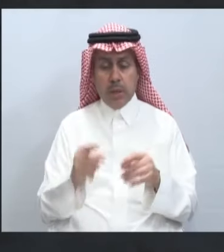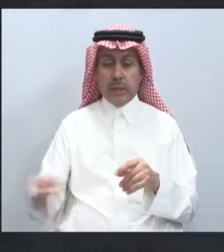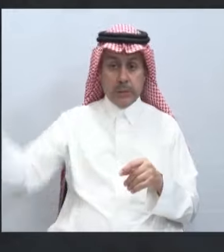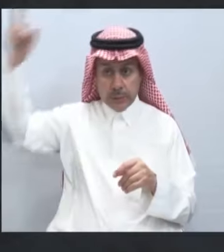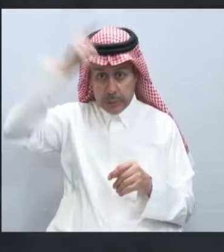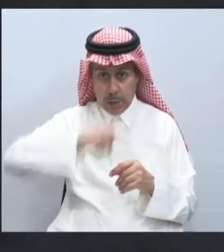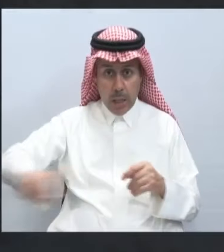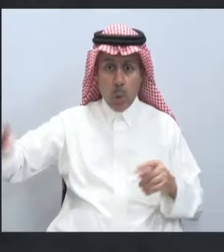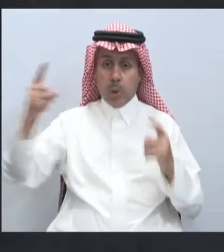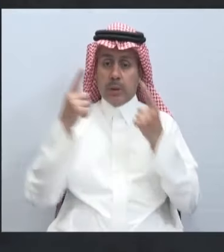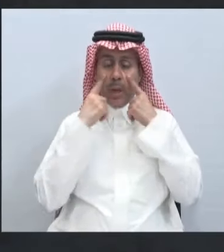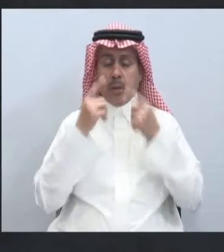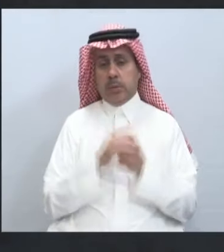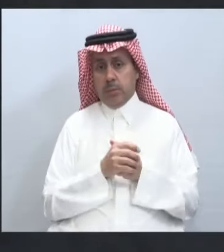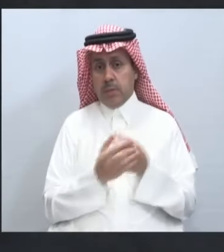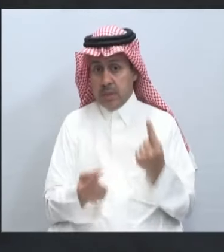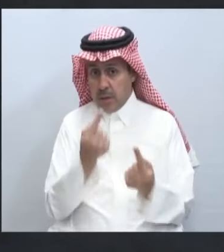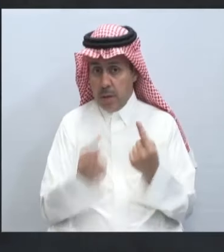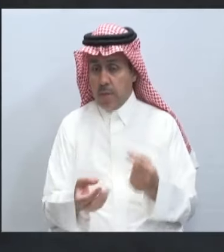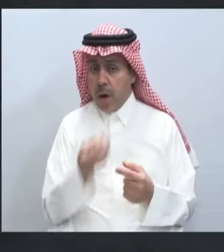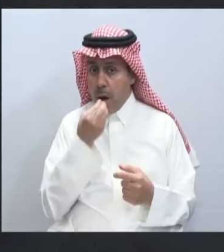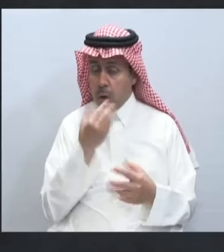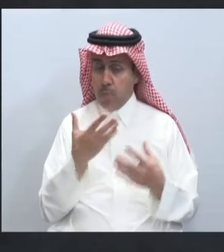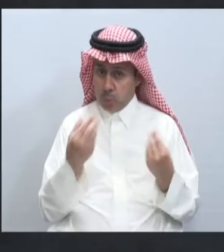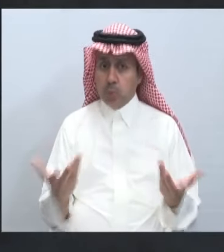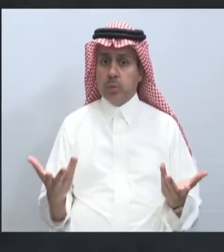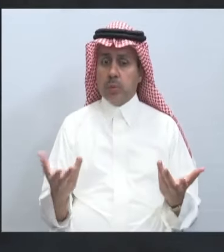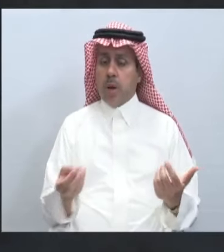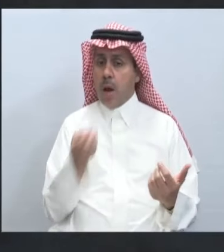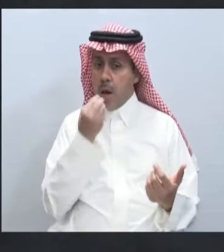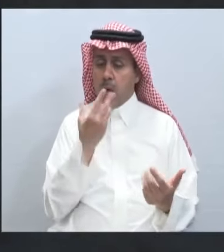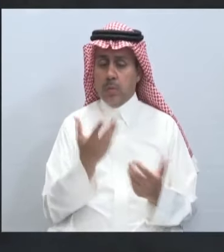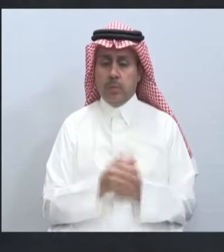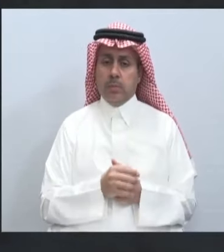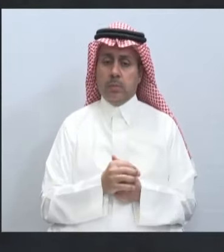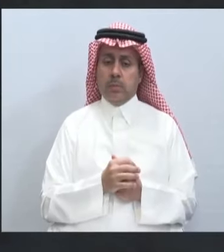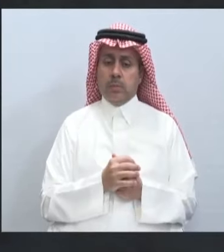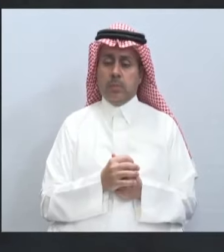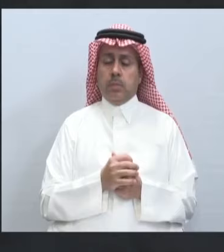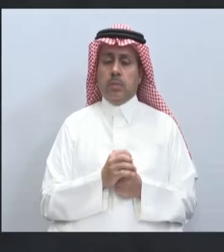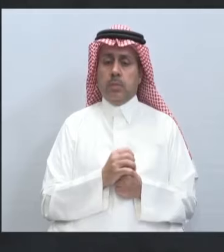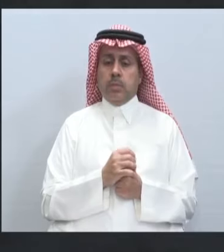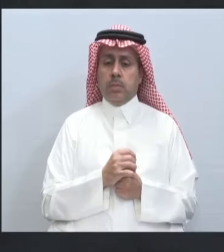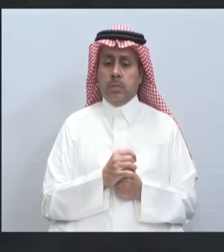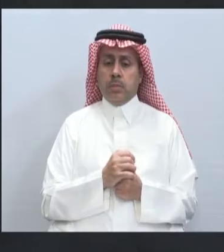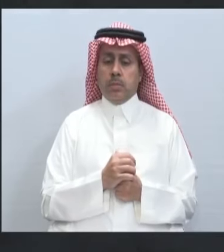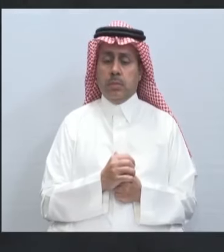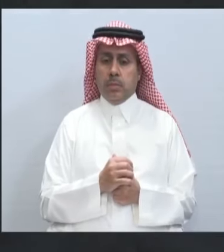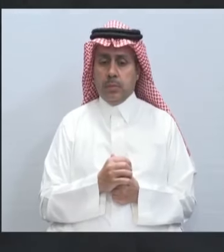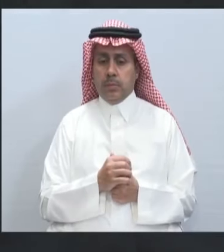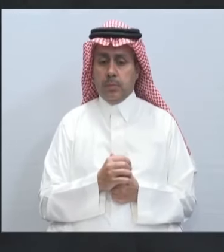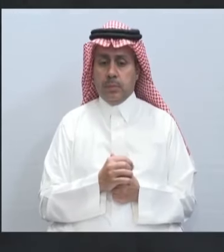الحياتيه ف بالزراعه بعد توفيق الله سبحانه وتعالى توفر لدينا العديد من المصادر